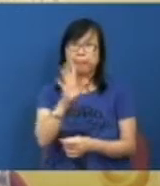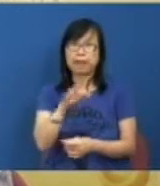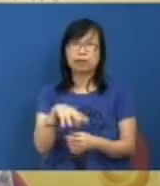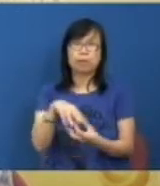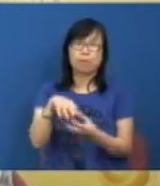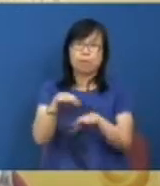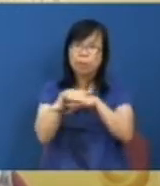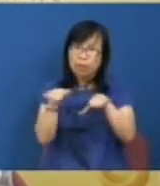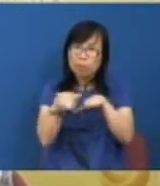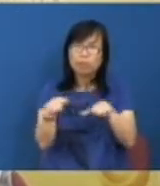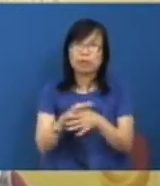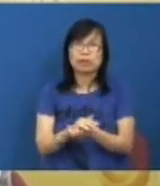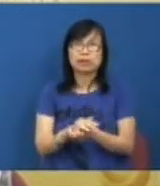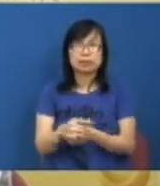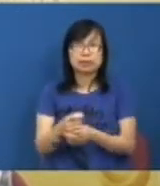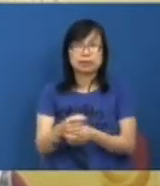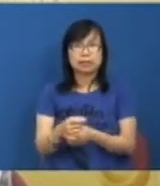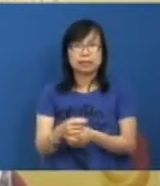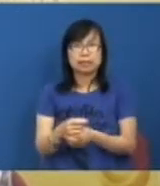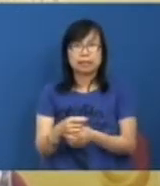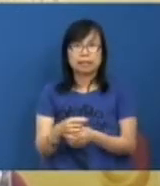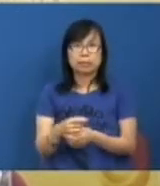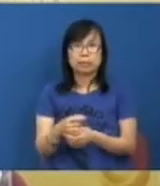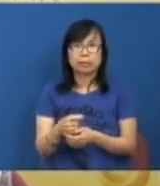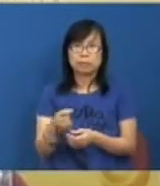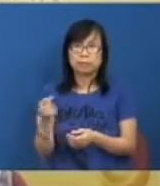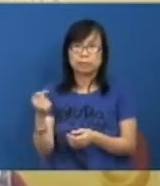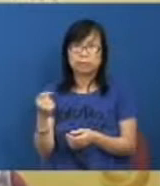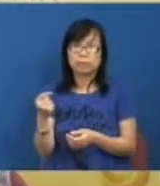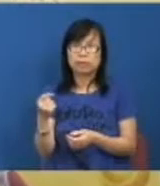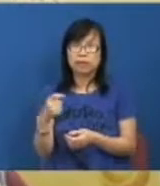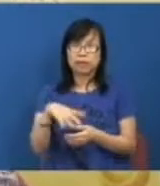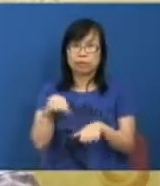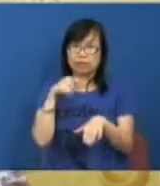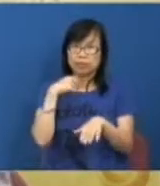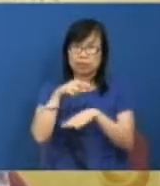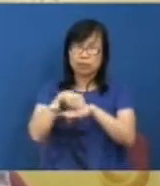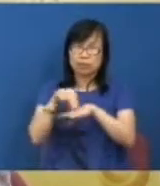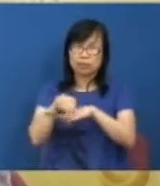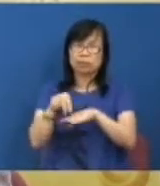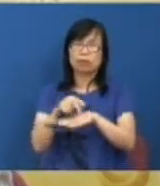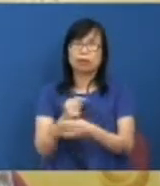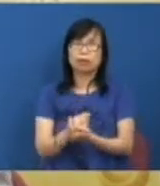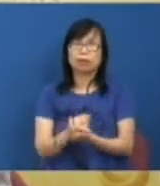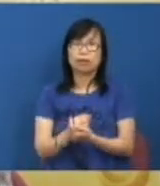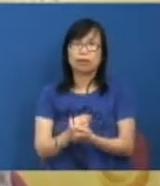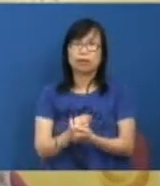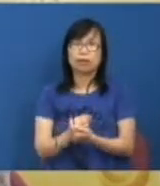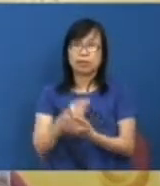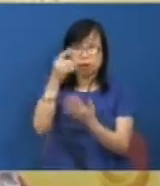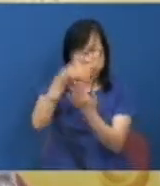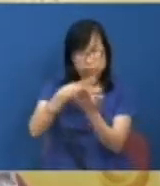穩定嘅能源，咁所以就我哋要 stick 翻去嗰個成個情況咯，係啦，咁